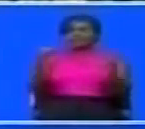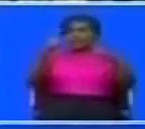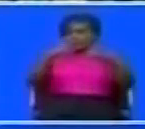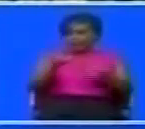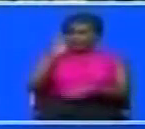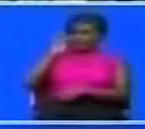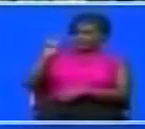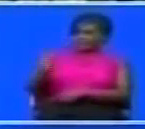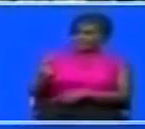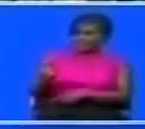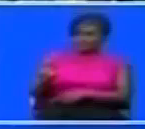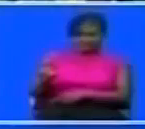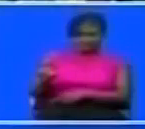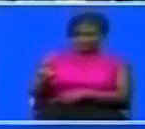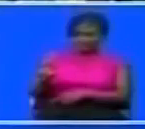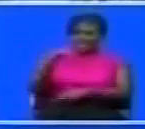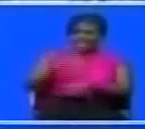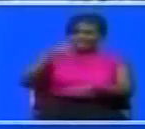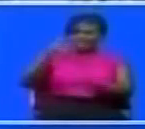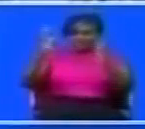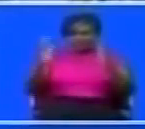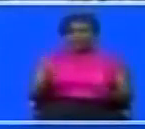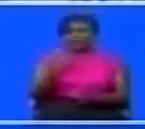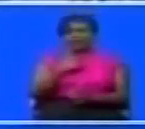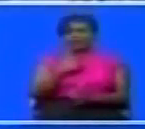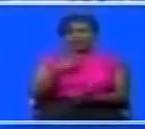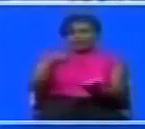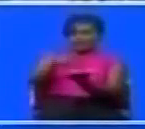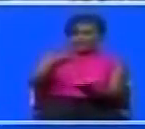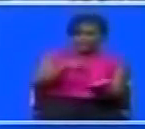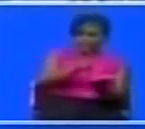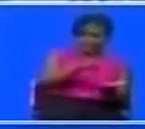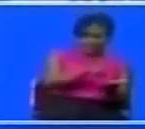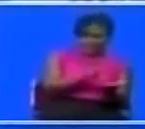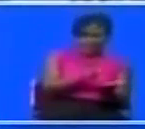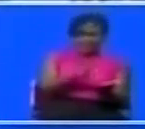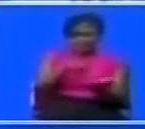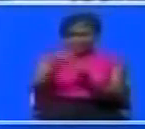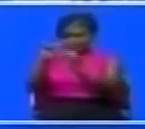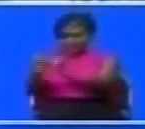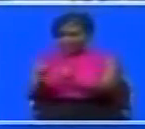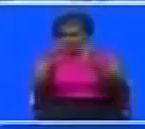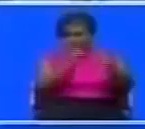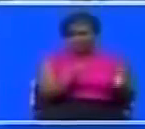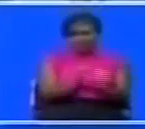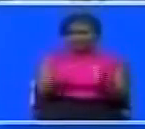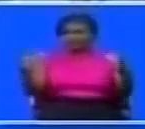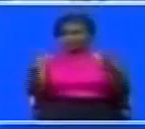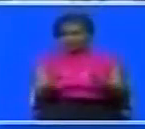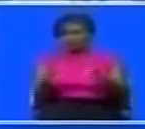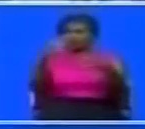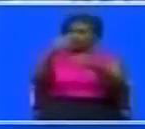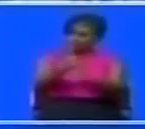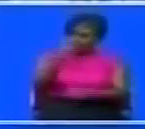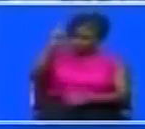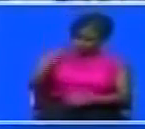lakini tukiangalia tunaona hiyo mafuta iko na madhara kubwa. So we are talking about compensation to the institutions, compensation to individuals and to the community. The company should